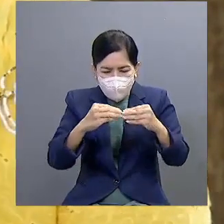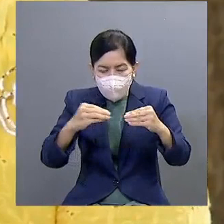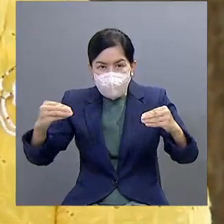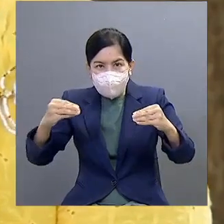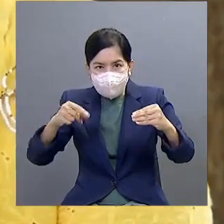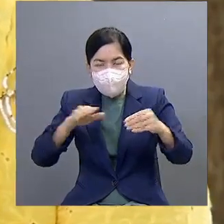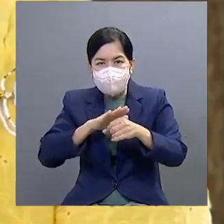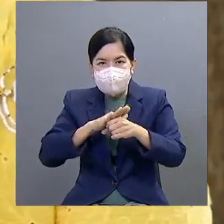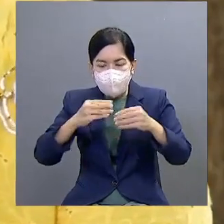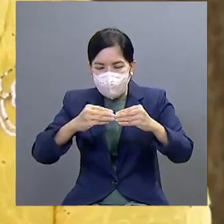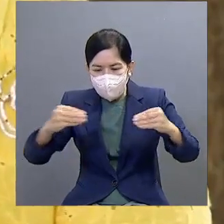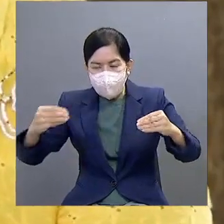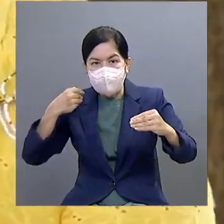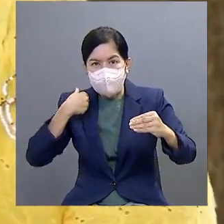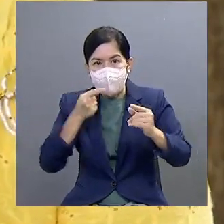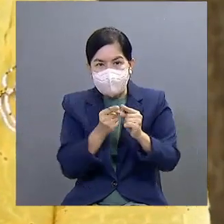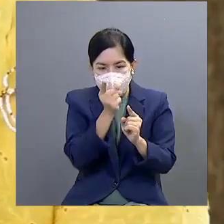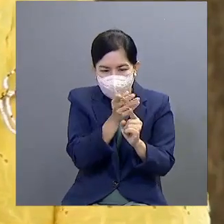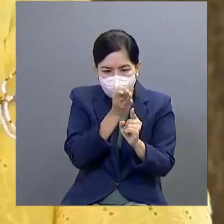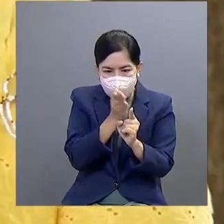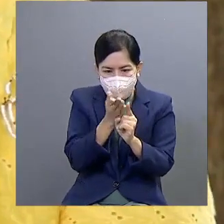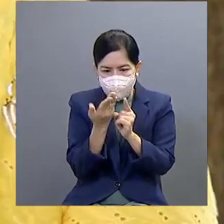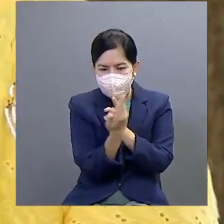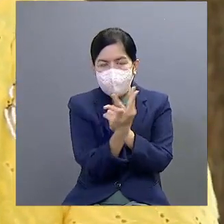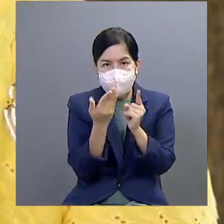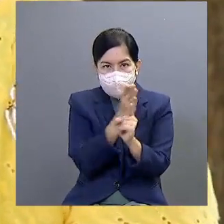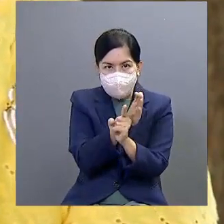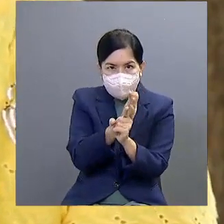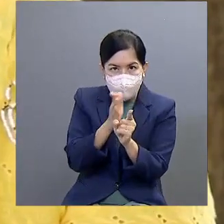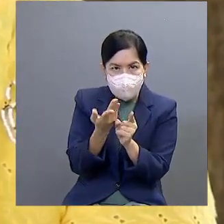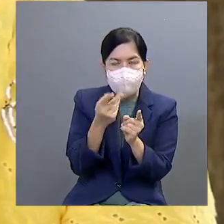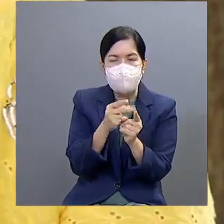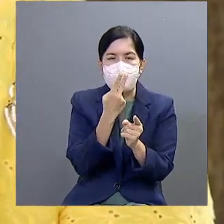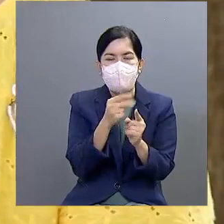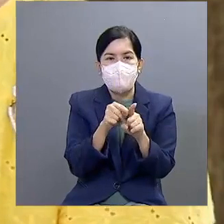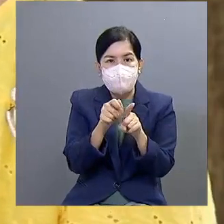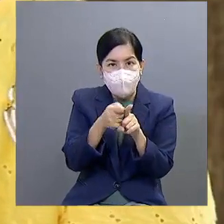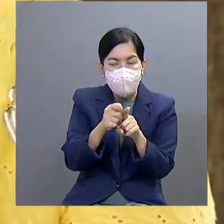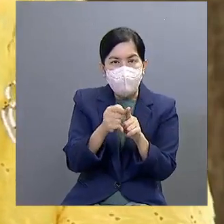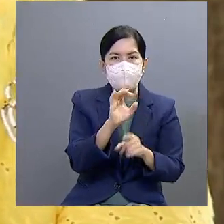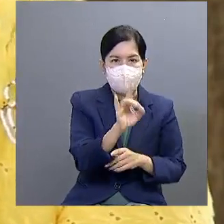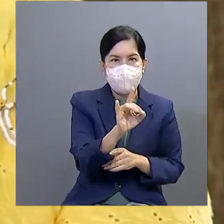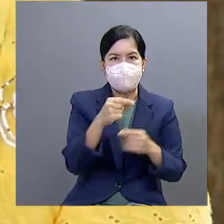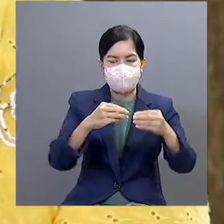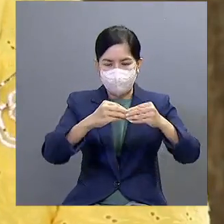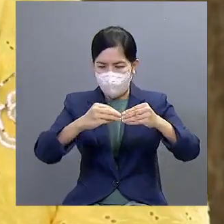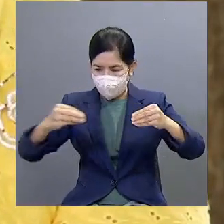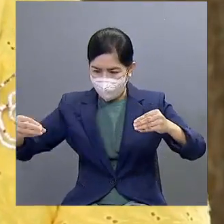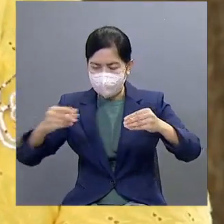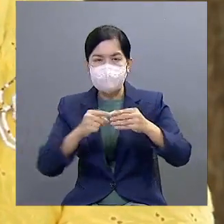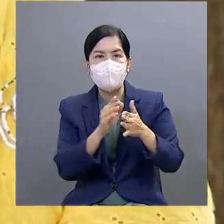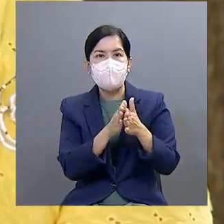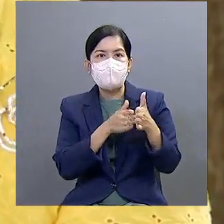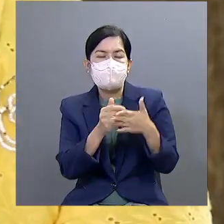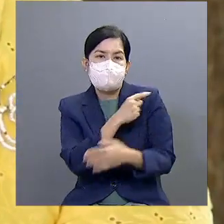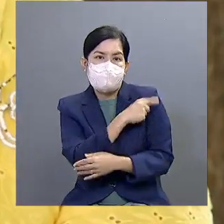เรียงแถวกันทั้งหมดเนี่ย8แถวนะคะแกนนะคะแกนยาวสีขาวเม็ดสีขาวเป็นข้าวโพดลักษณะเป็น